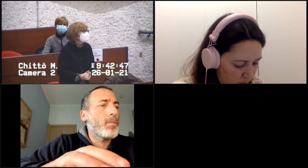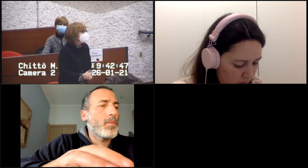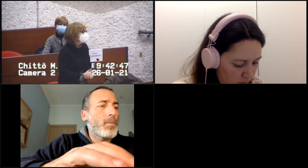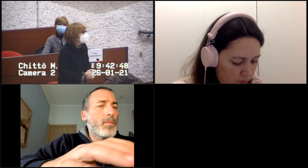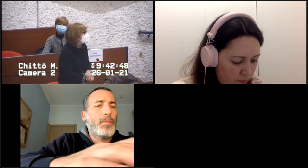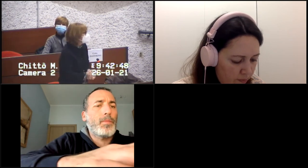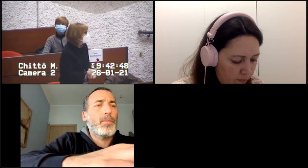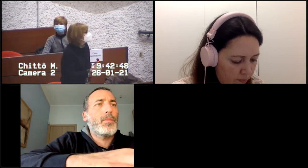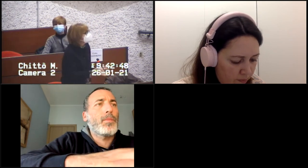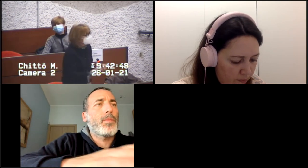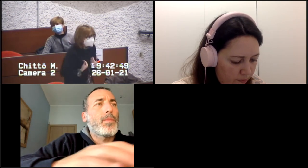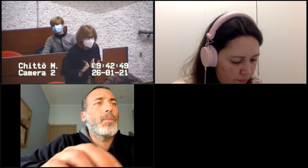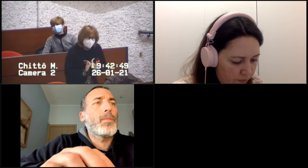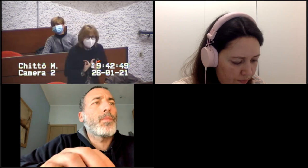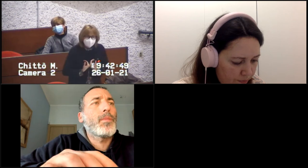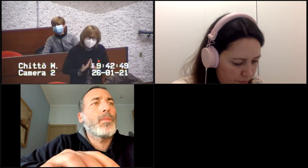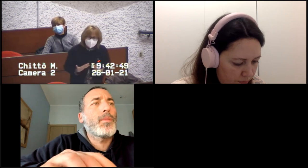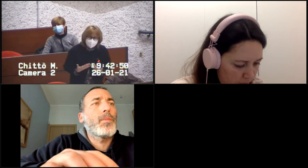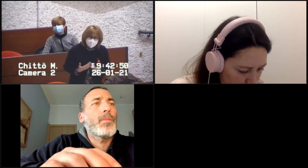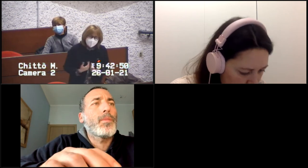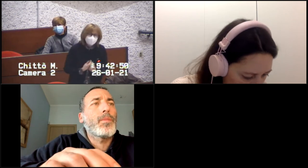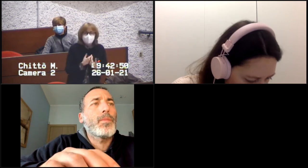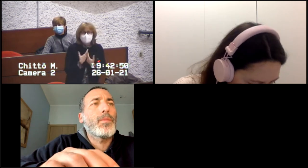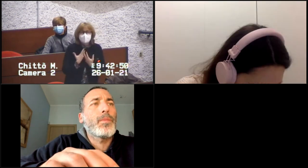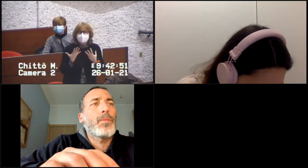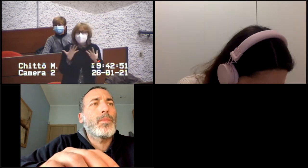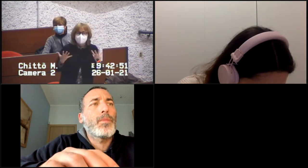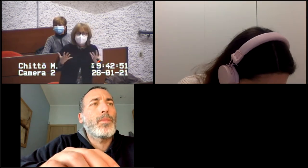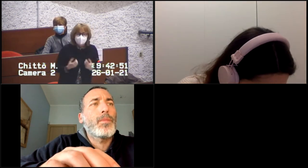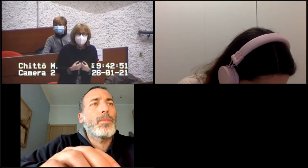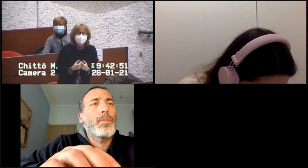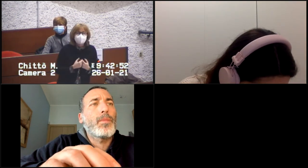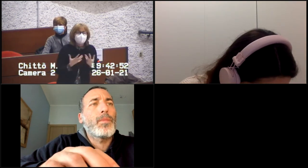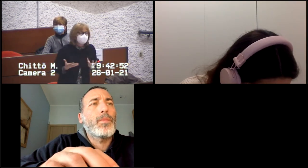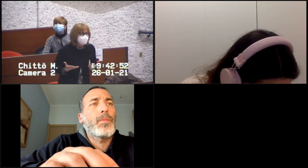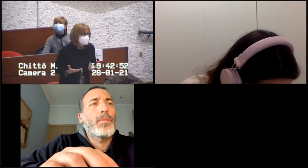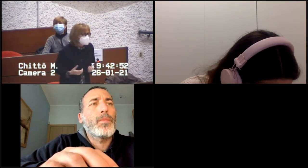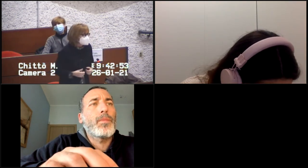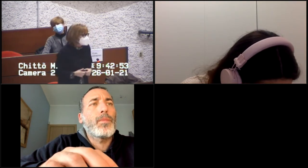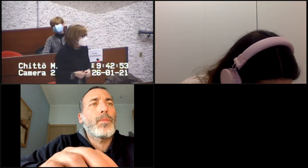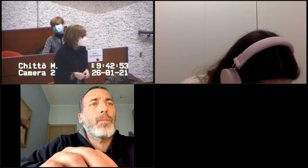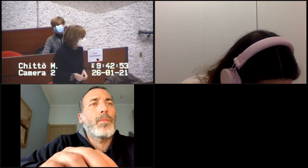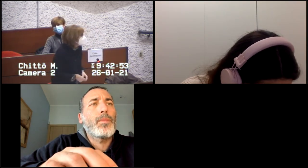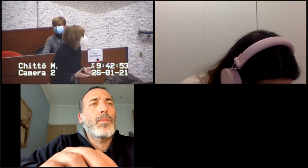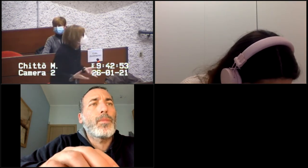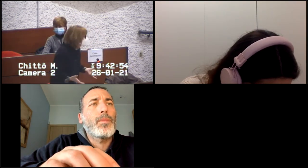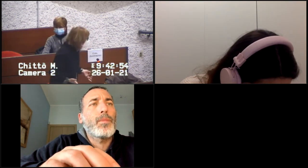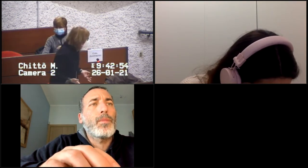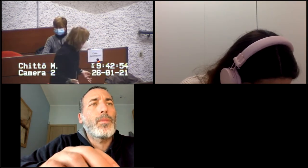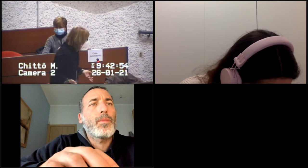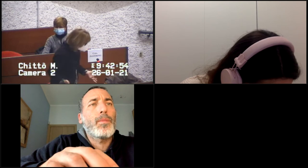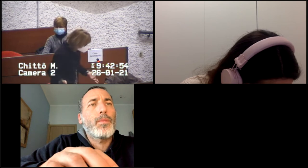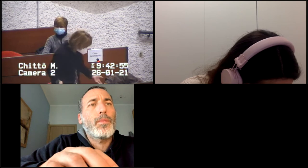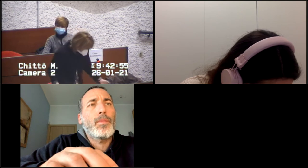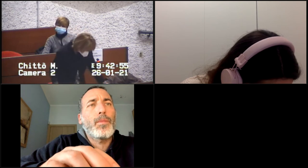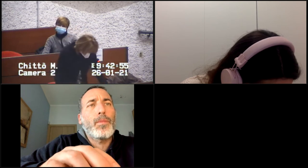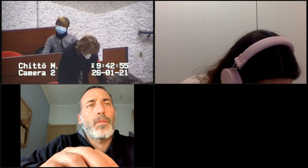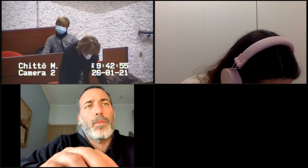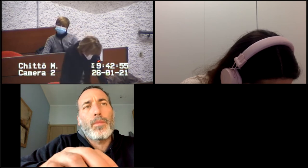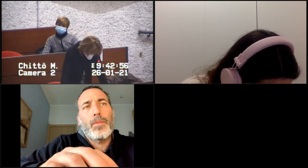tutta la comunità, ma togliendoci anche la libertà, perché poi c'è anche questa cosa che non si riesce a quantificare, che è la libertà di